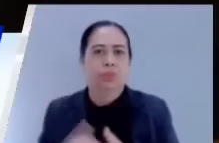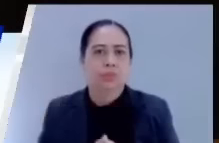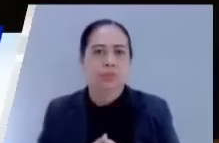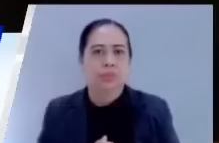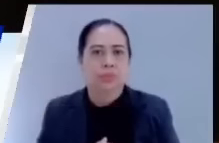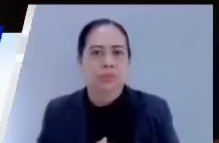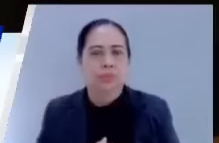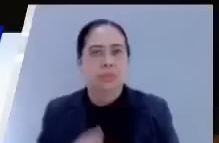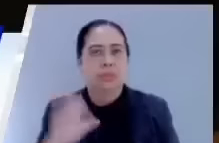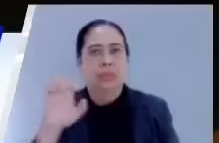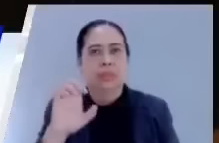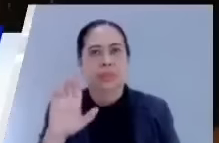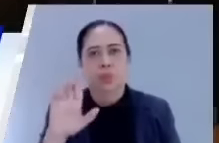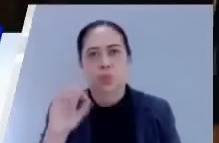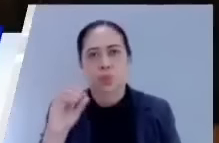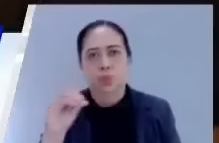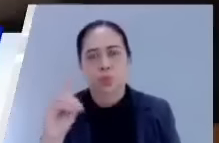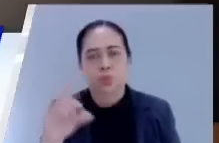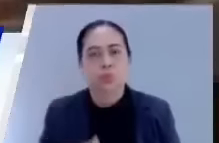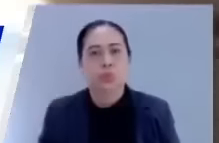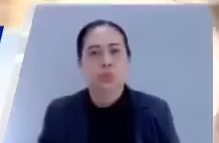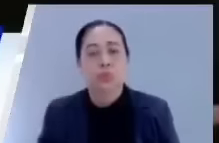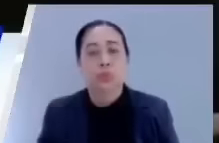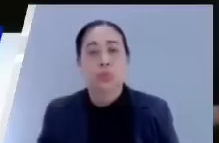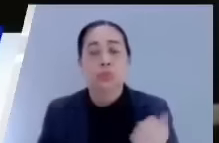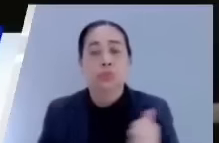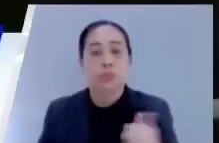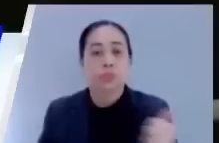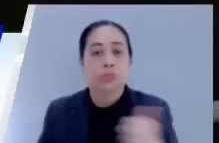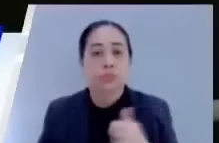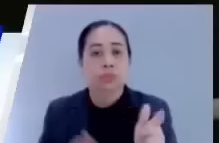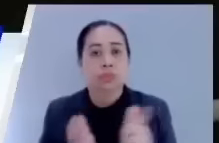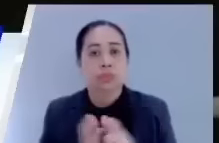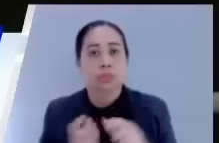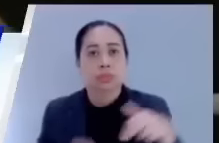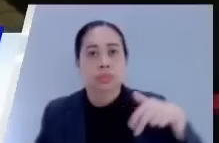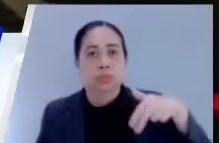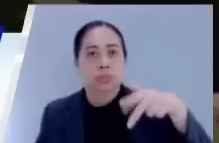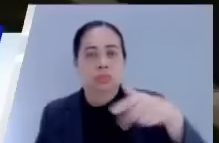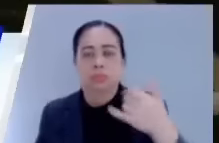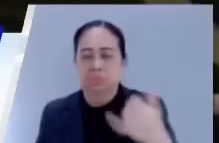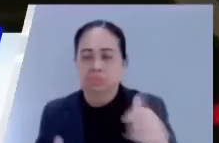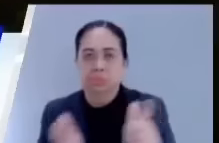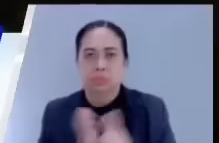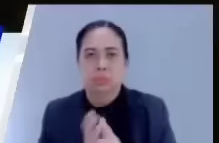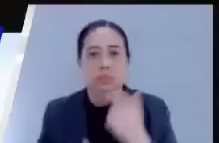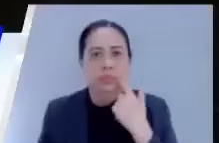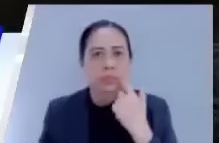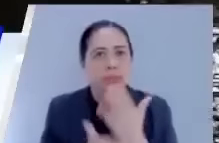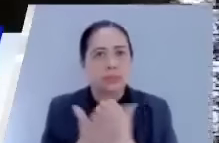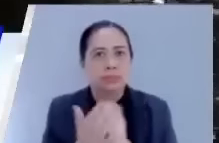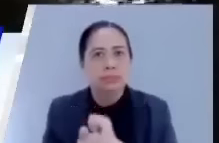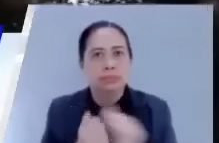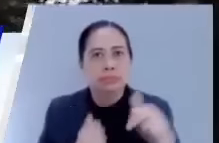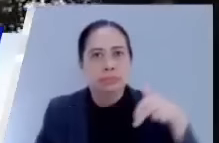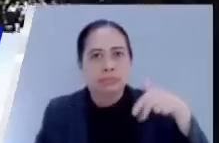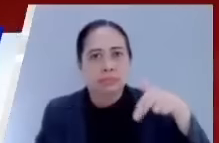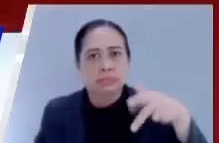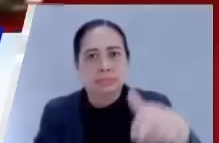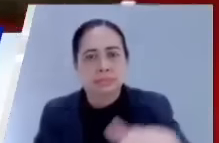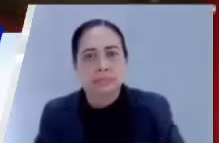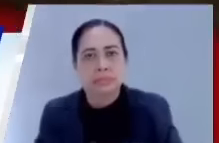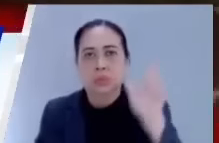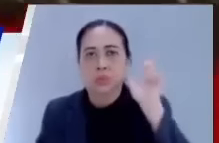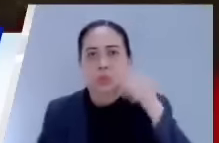Irodregis. Bukod sa mga motorista, pinagbabawal din ang mga pedestrian. Pero kanina may ilan nakalusot pa. Ang call center agent na si